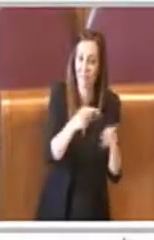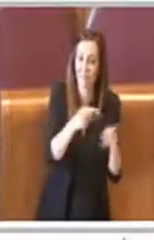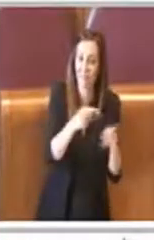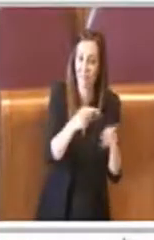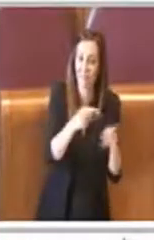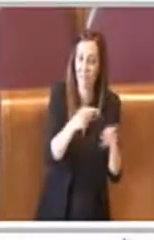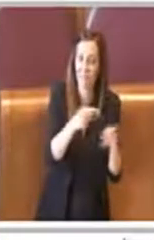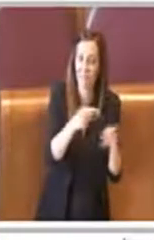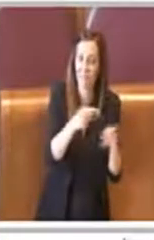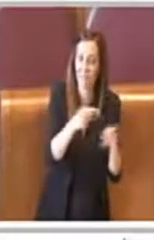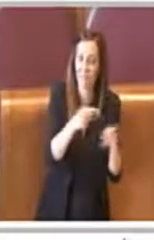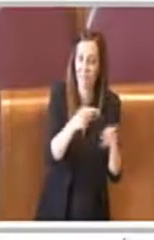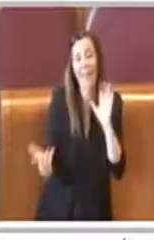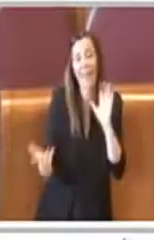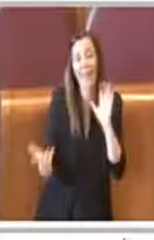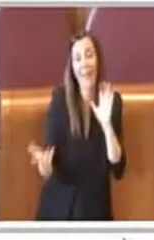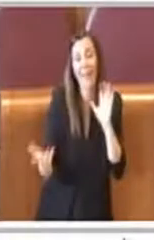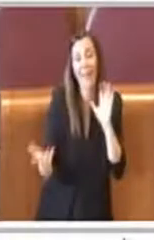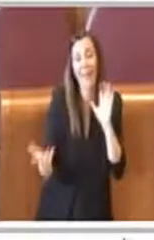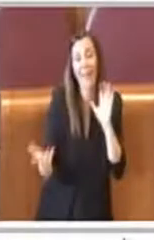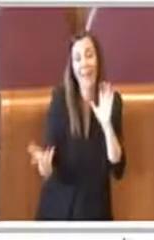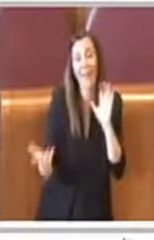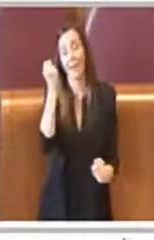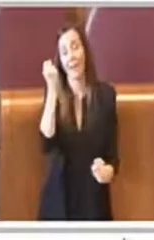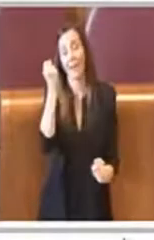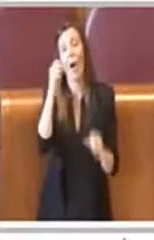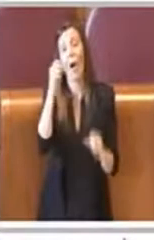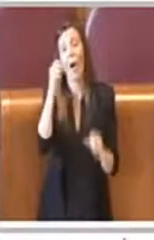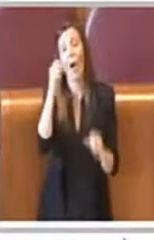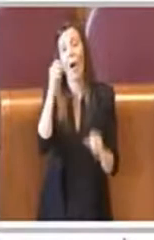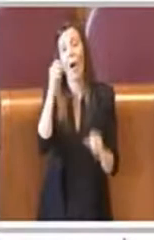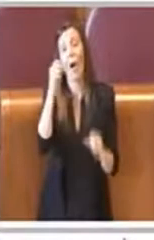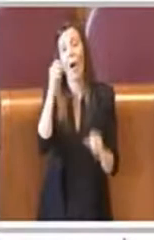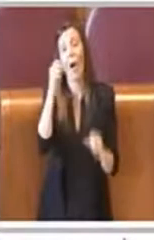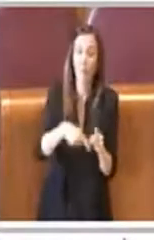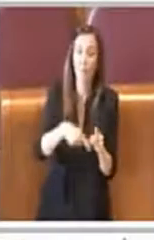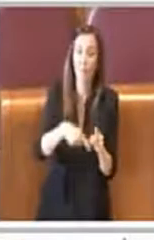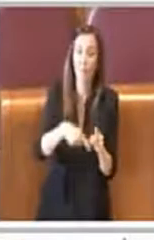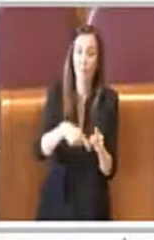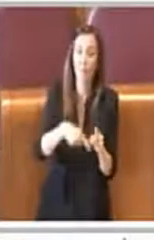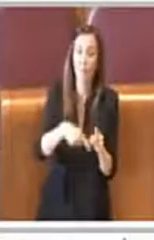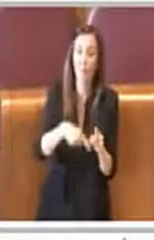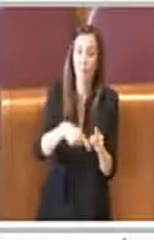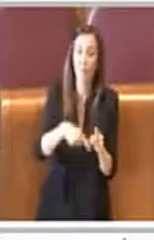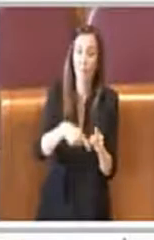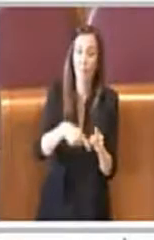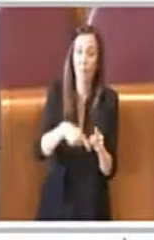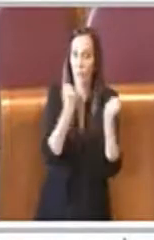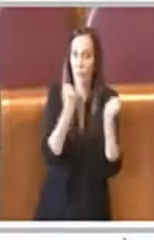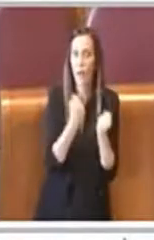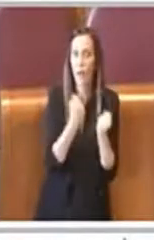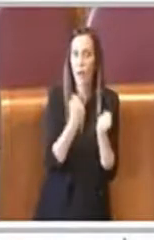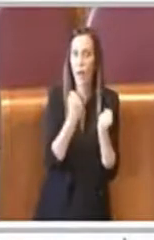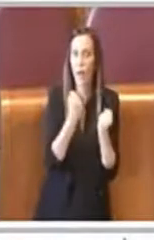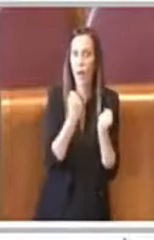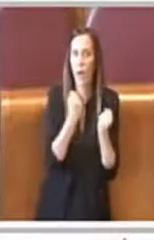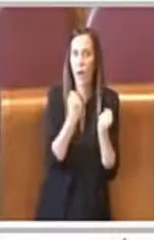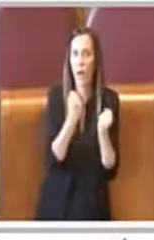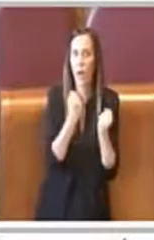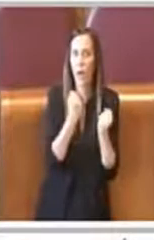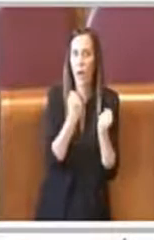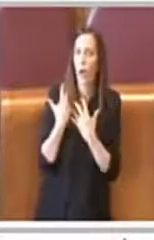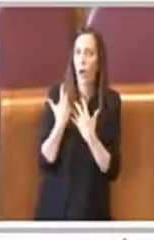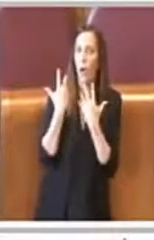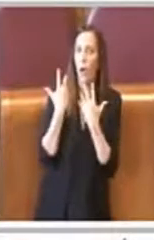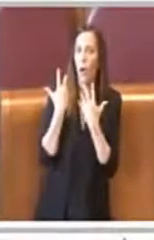permettere di salvare tanti posti di lavoro e delle attività che vanno avanti alcune da decenni e che